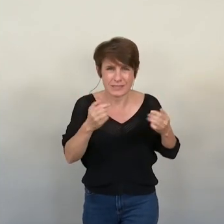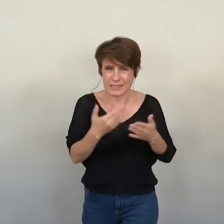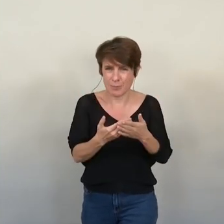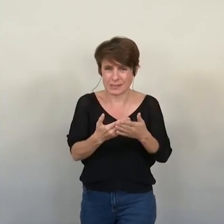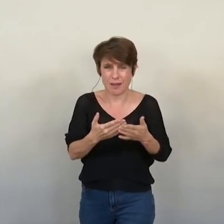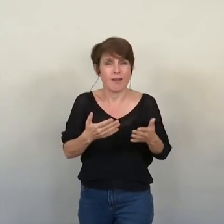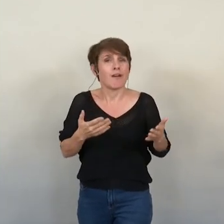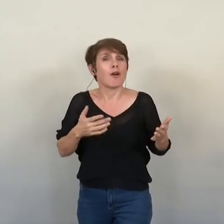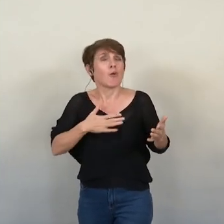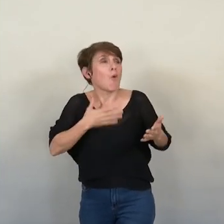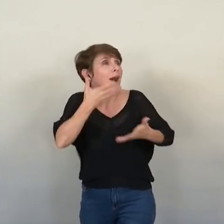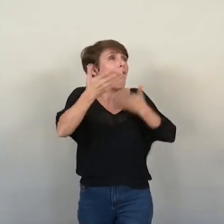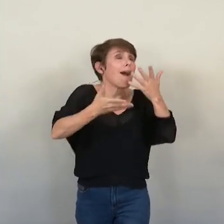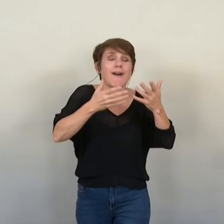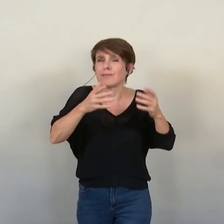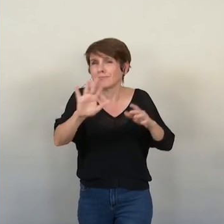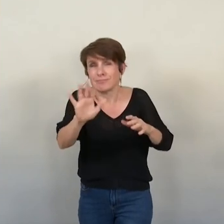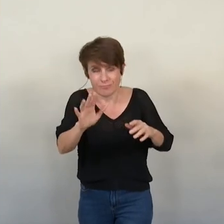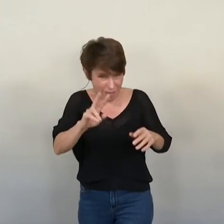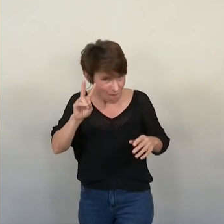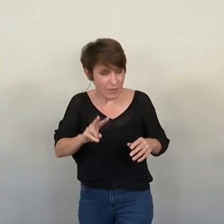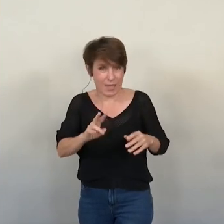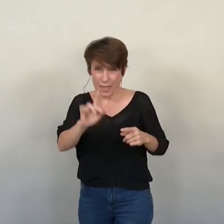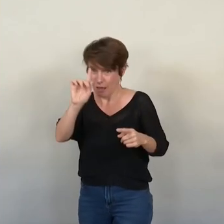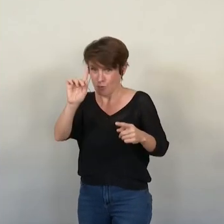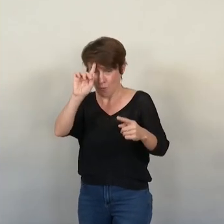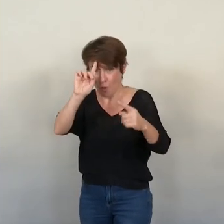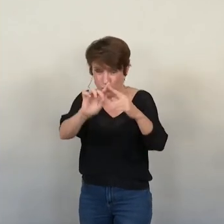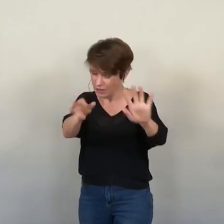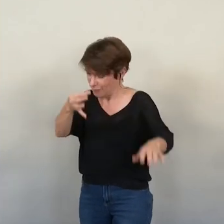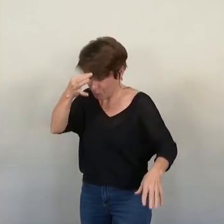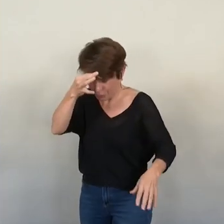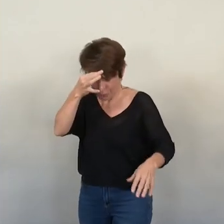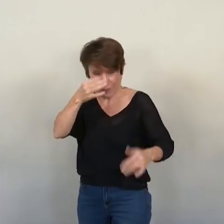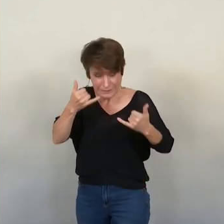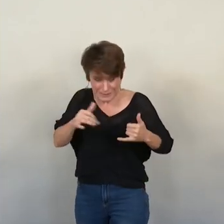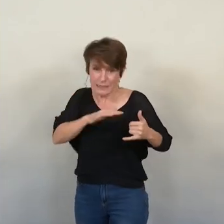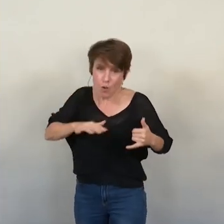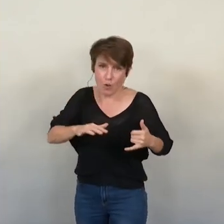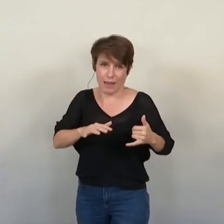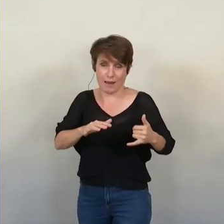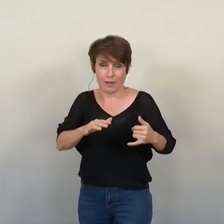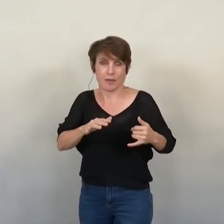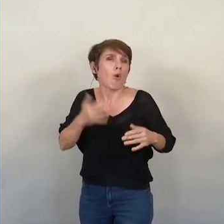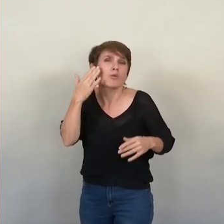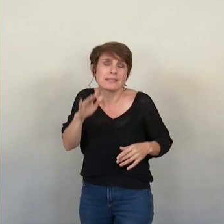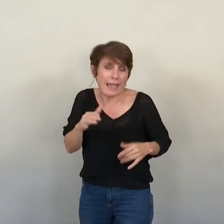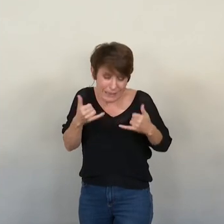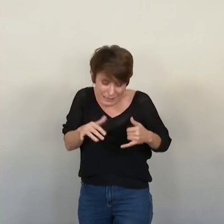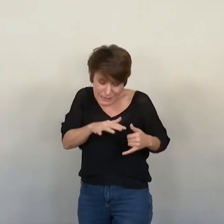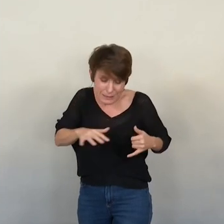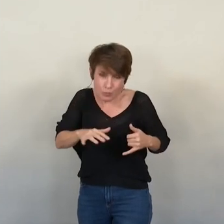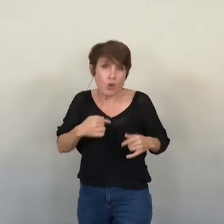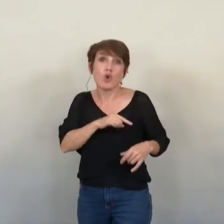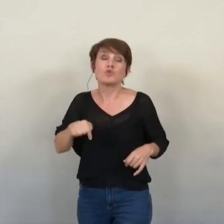ma verve mais en fait c'est c'est une intention qui est qui est réelle et qui à la fois euh euh transformatrice mais qui reste modeste parce qu'on sait qu'avec nos petits